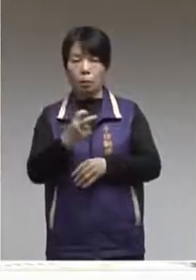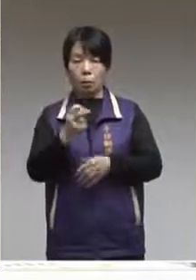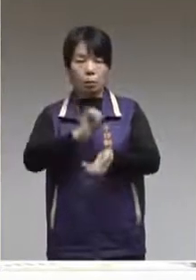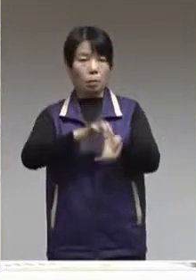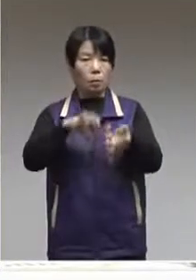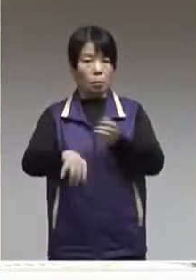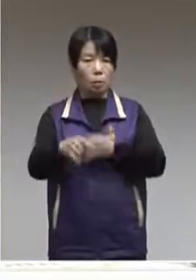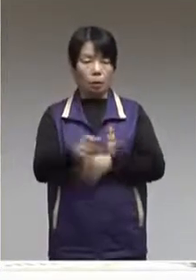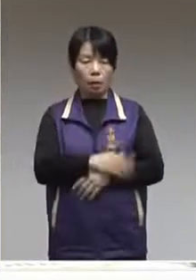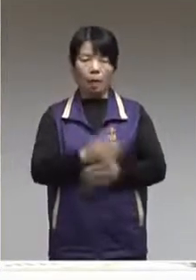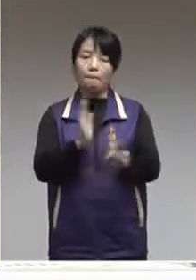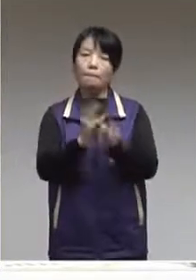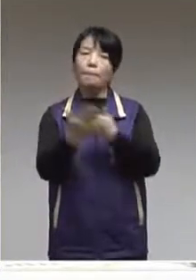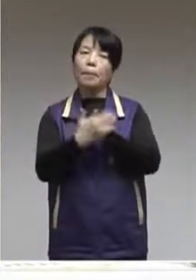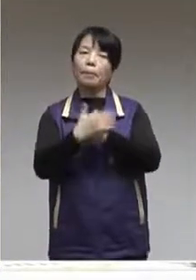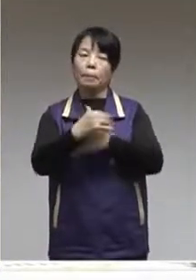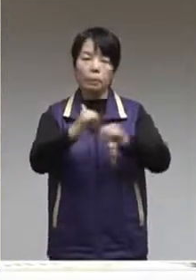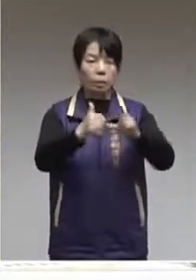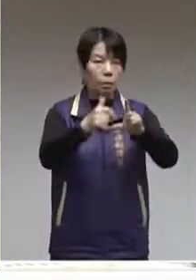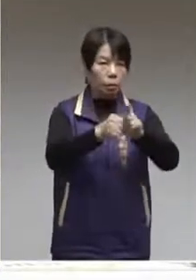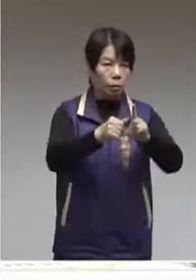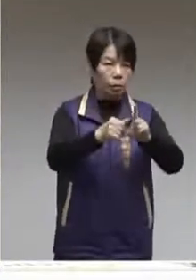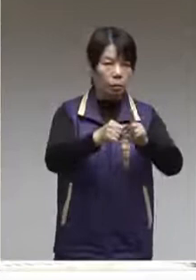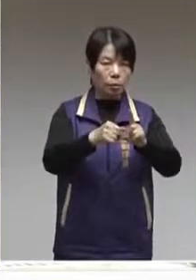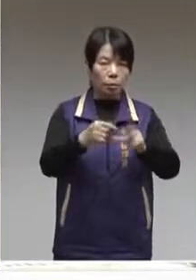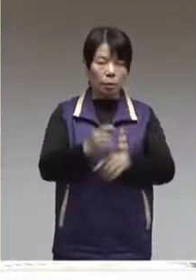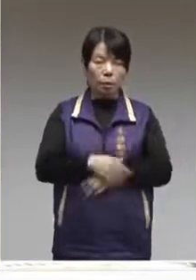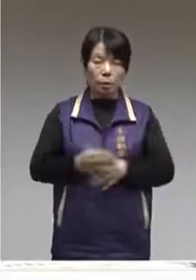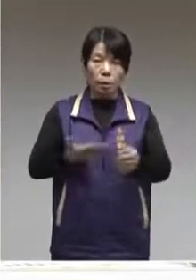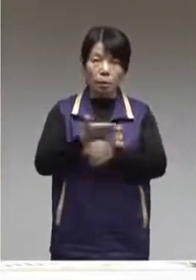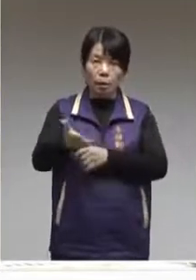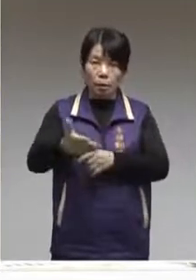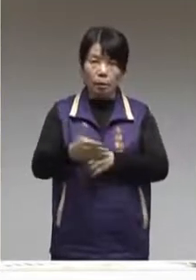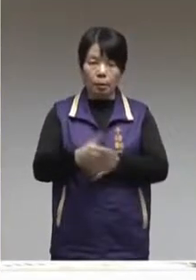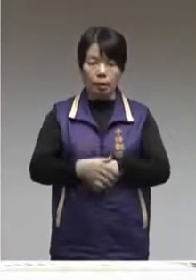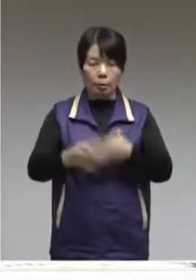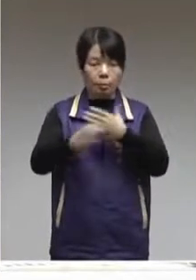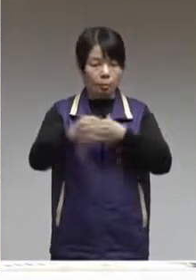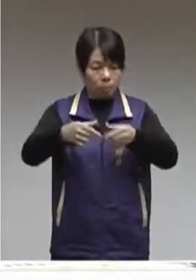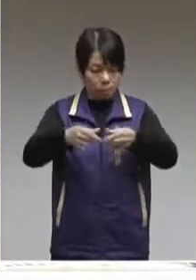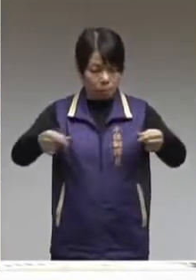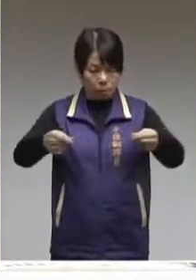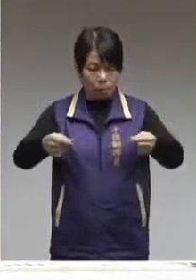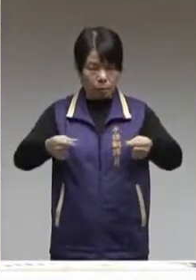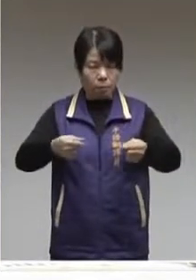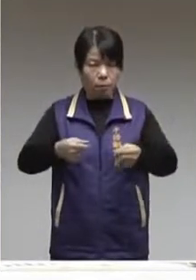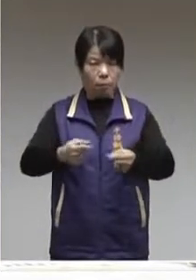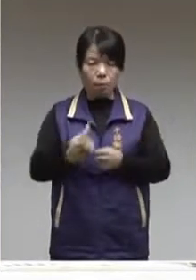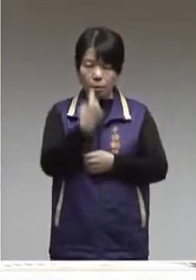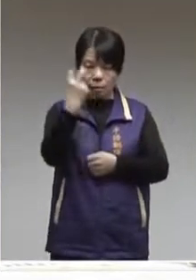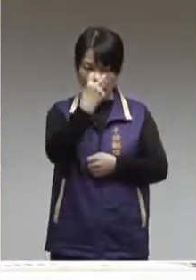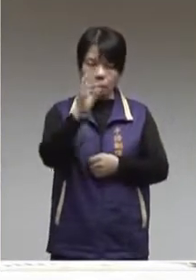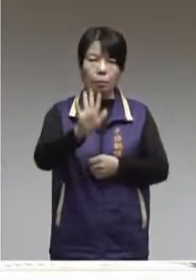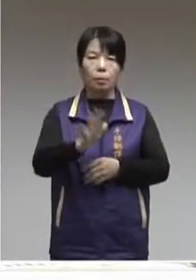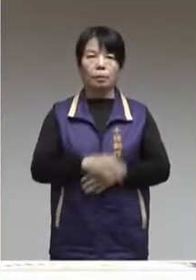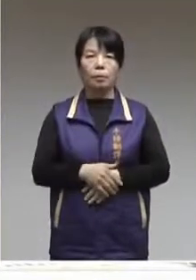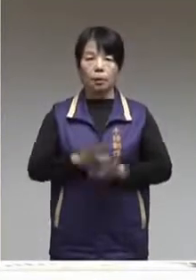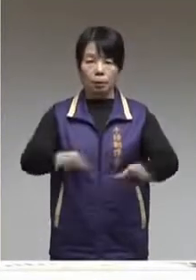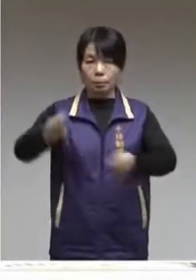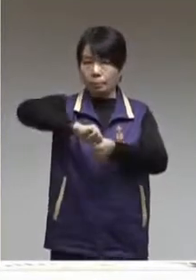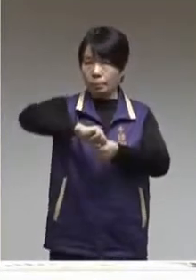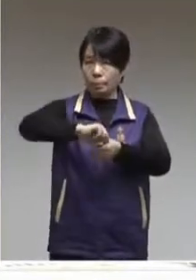我们监测社区，所以民众来我们都会发给快筛试剂，看完我们都发给快筛试剂。这一次。我们加